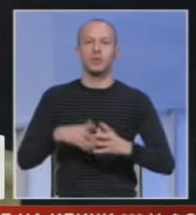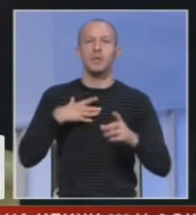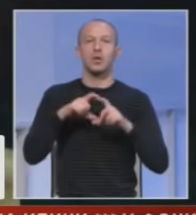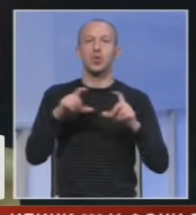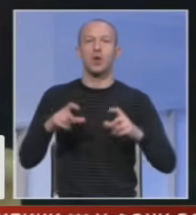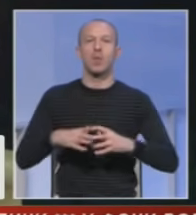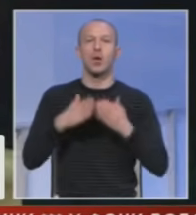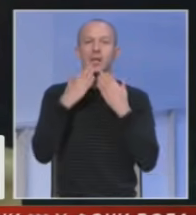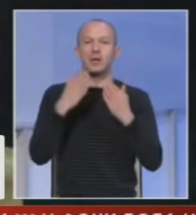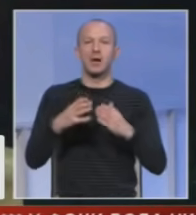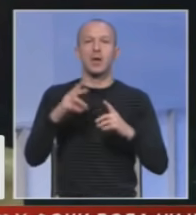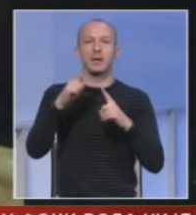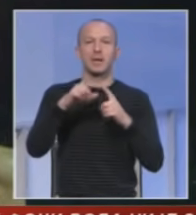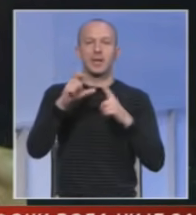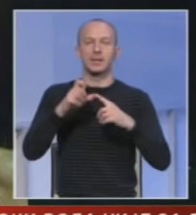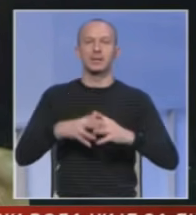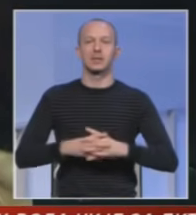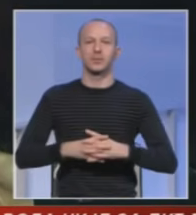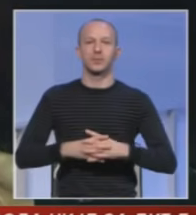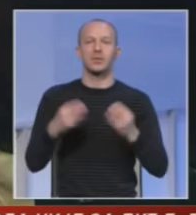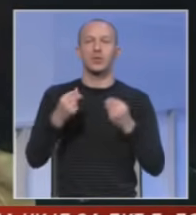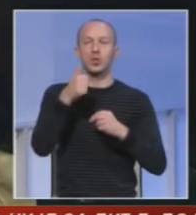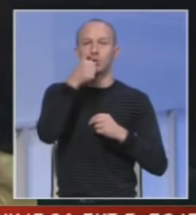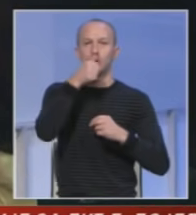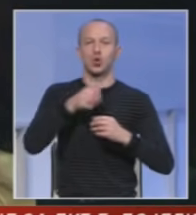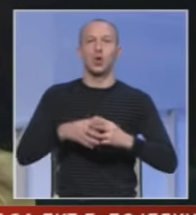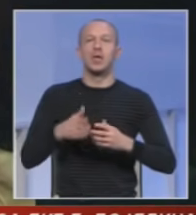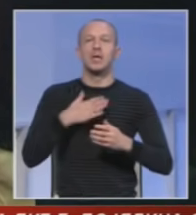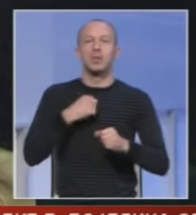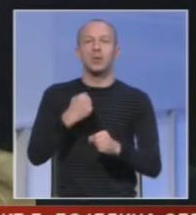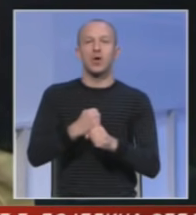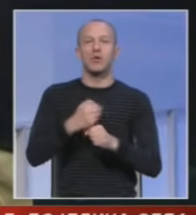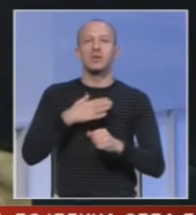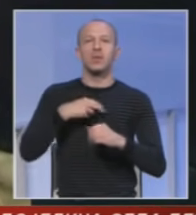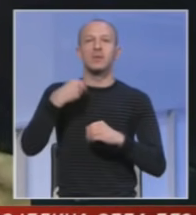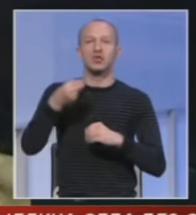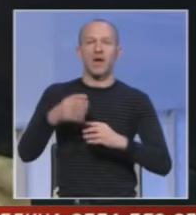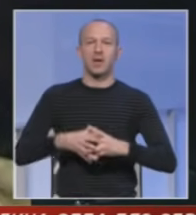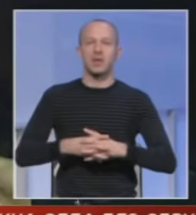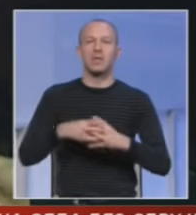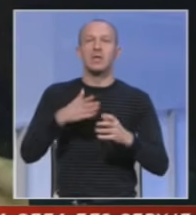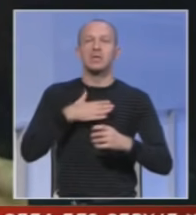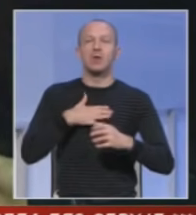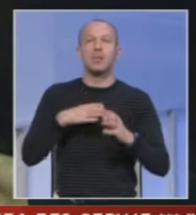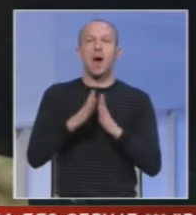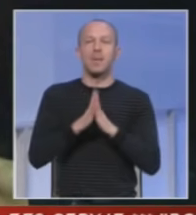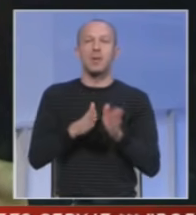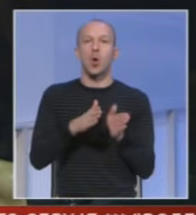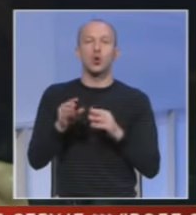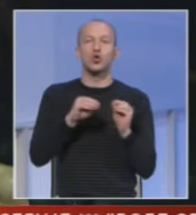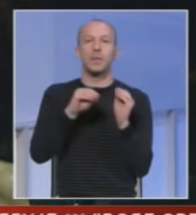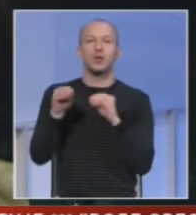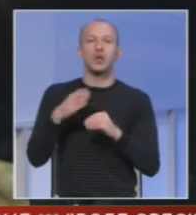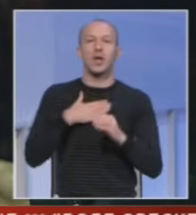dugujemo zahvalnost Radio Televizije Republike Srpske zato što svojim delovanjem, svojim izveštavanjem i svojim apelima, odnosno